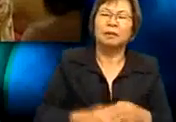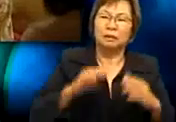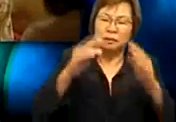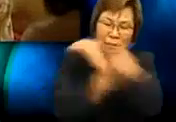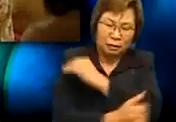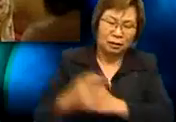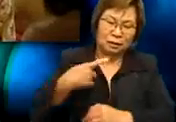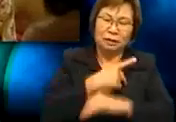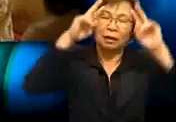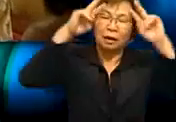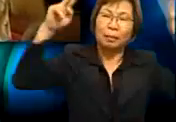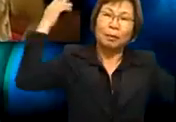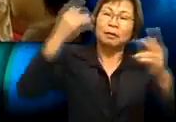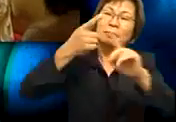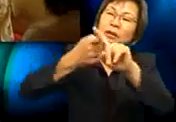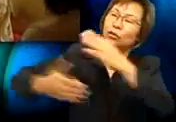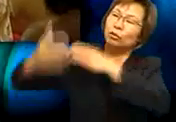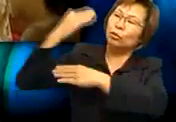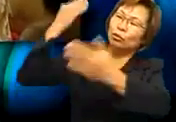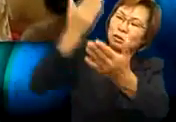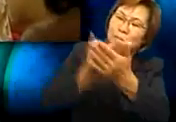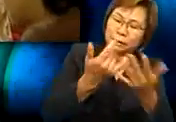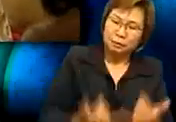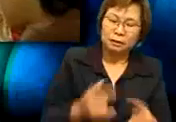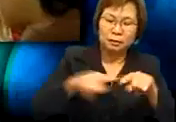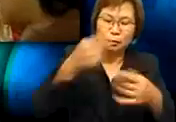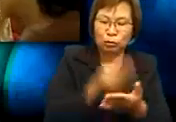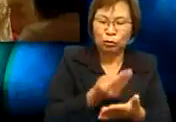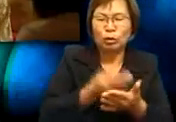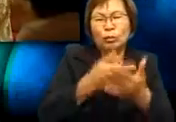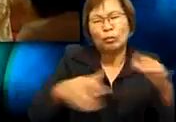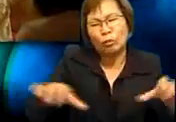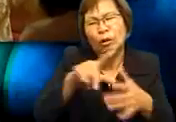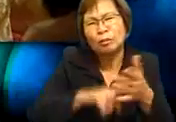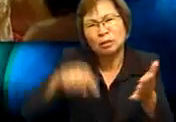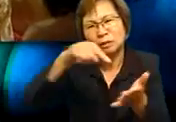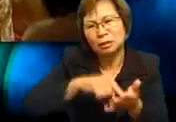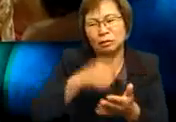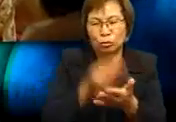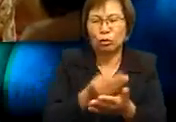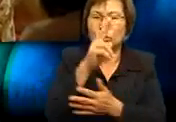Aman dari dulu hinggalah sekarang. Tapi